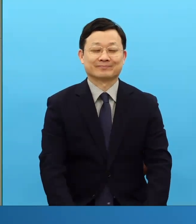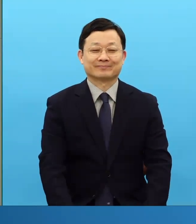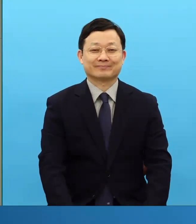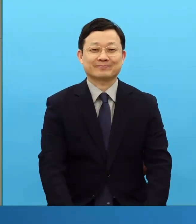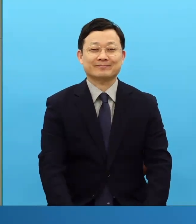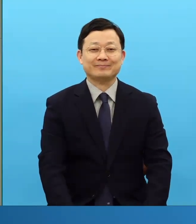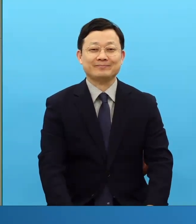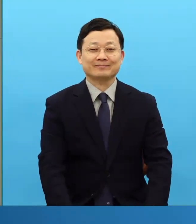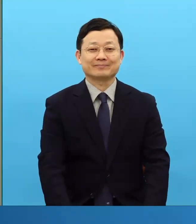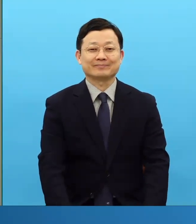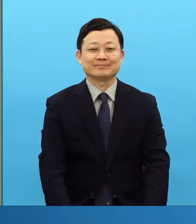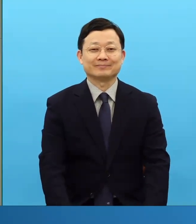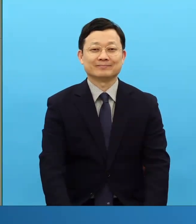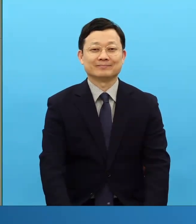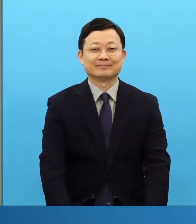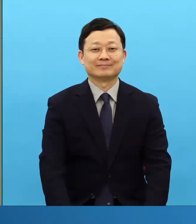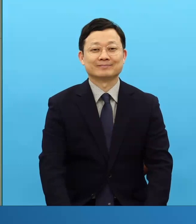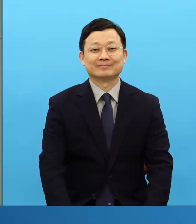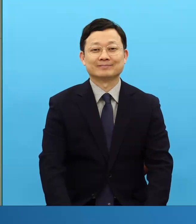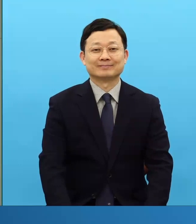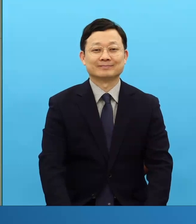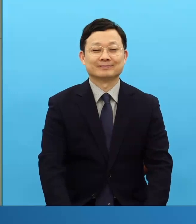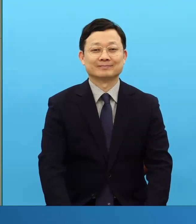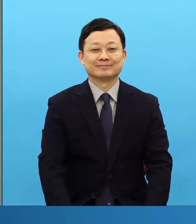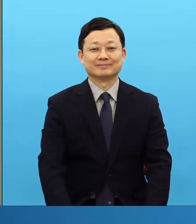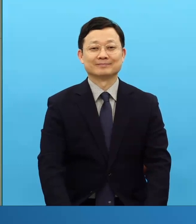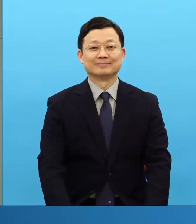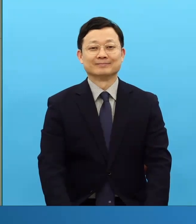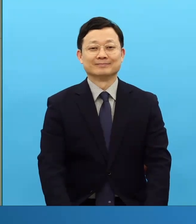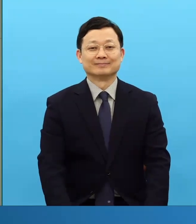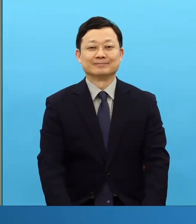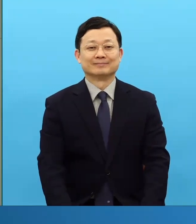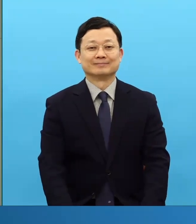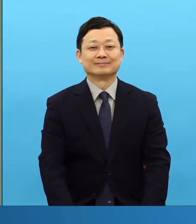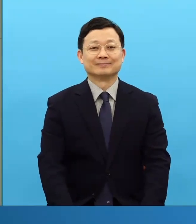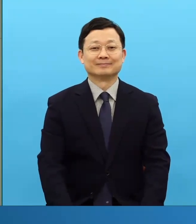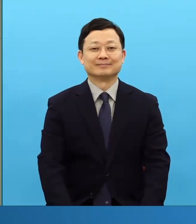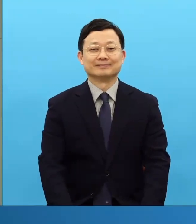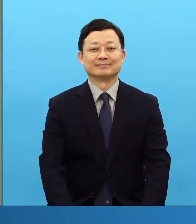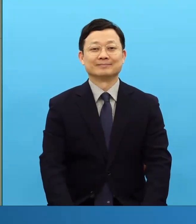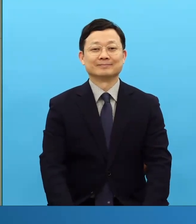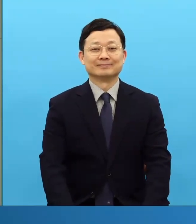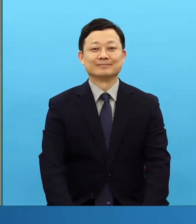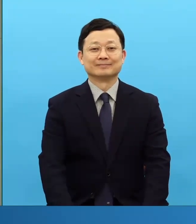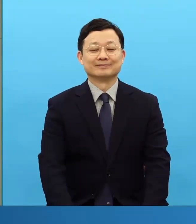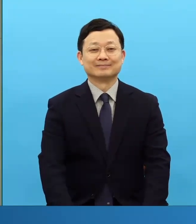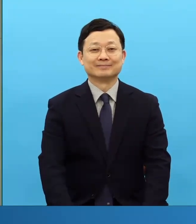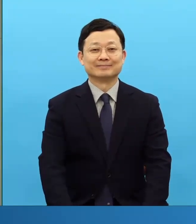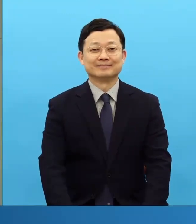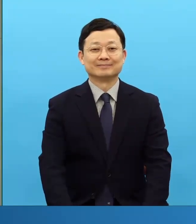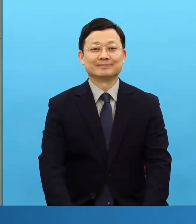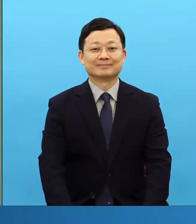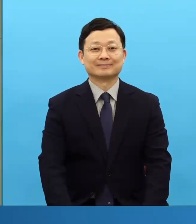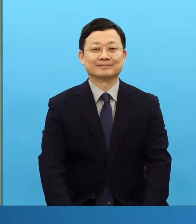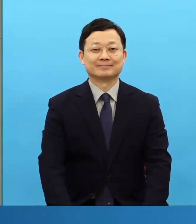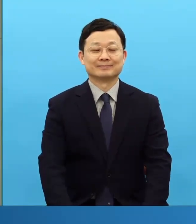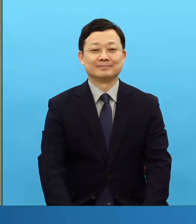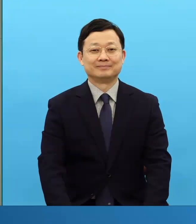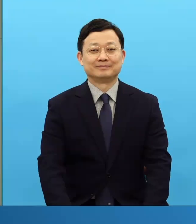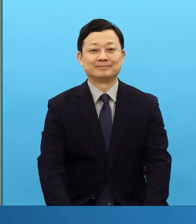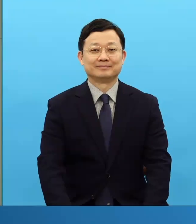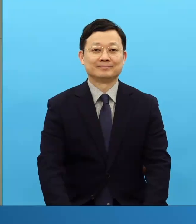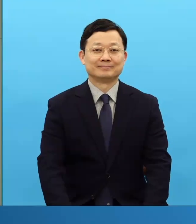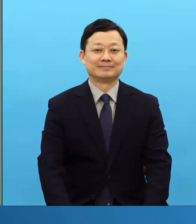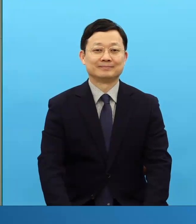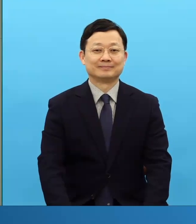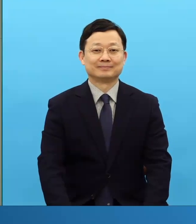меня», мое и мое поле, которое дал Бог, взять 138 и 393 завет и взять это как единственность